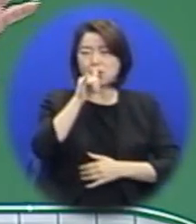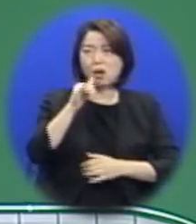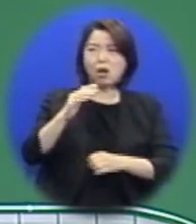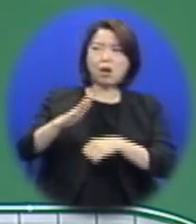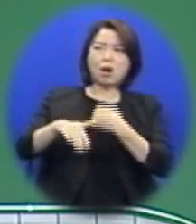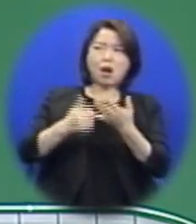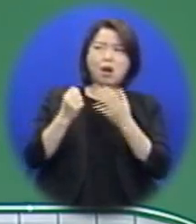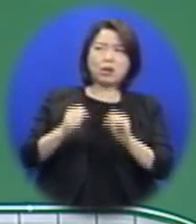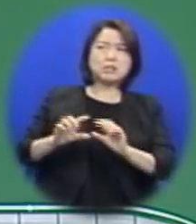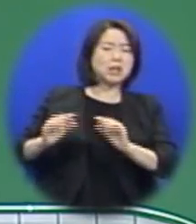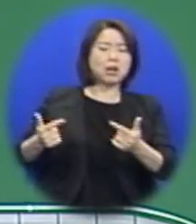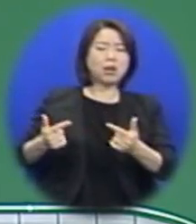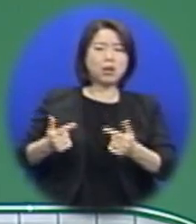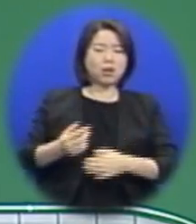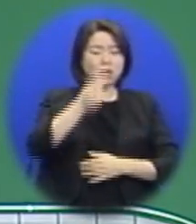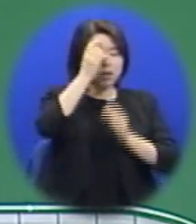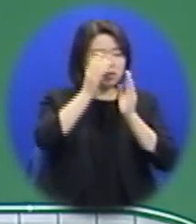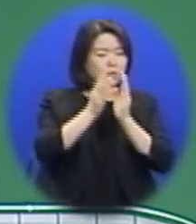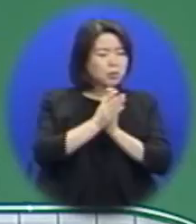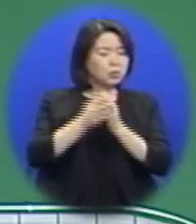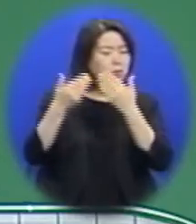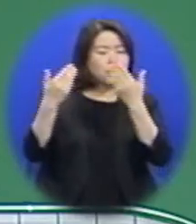봐. 기도해도 소용이 없어.